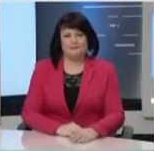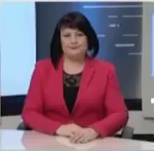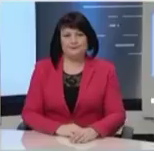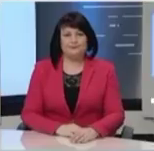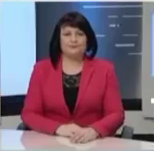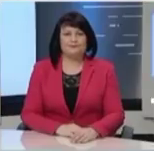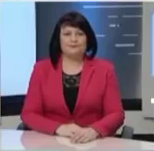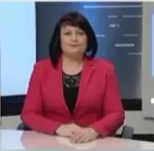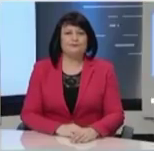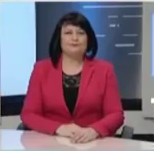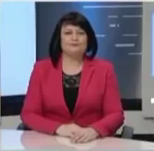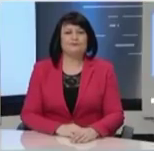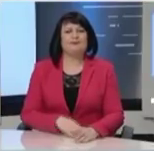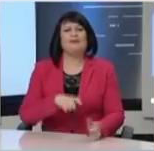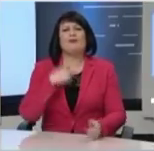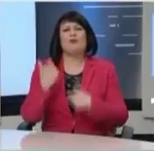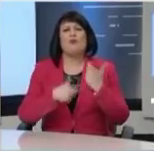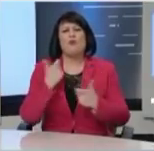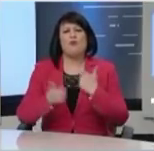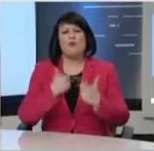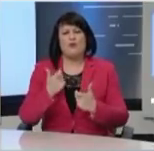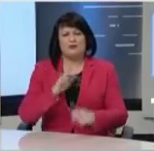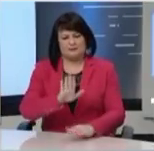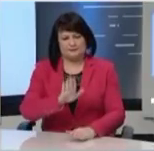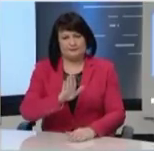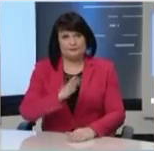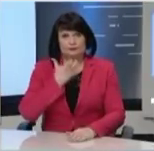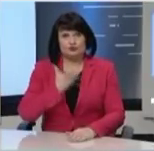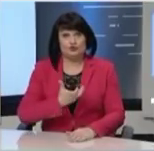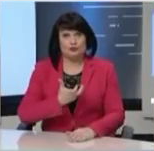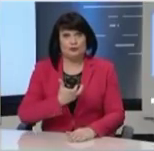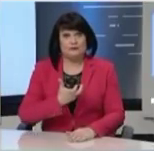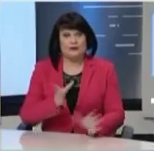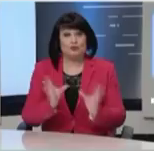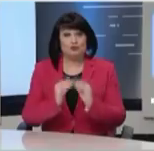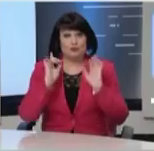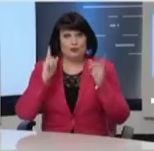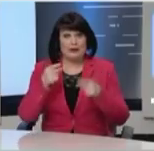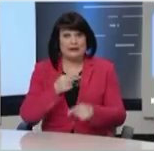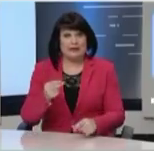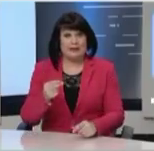Και να φωνάζουν, κυρίες και κύριοι συνάδελφοι, ακούστε γιατί είναι σοβαρό, αφορά τη δημοκρατία μας.